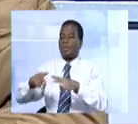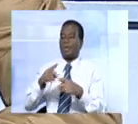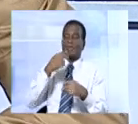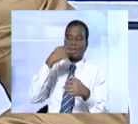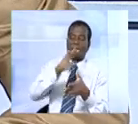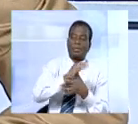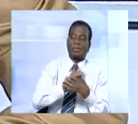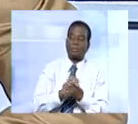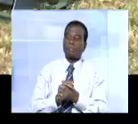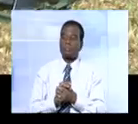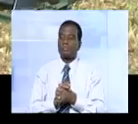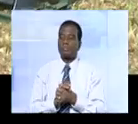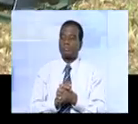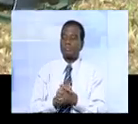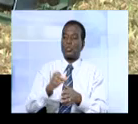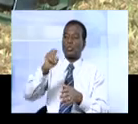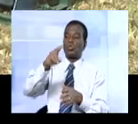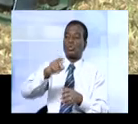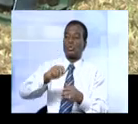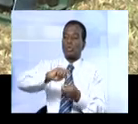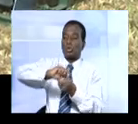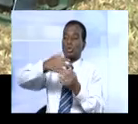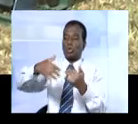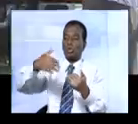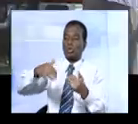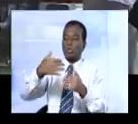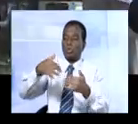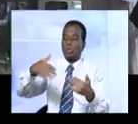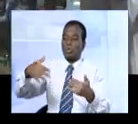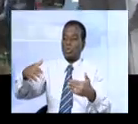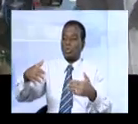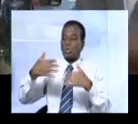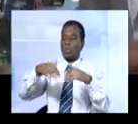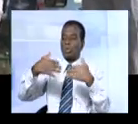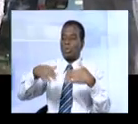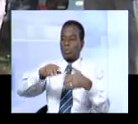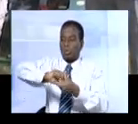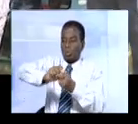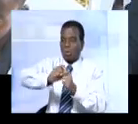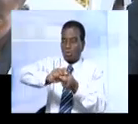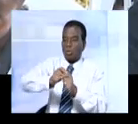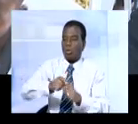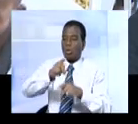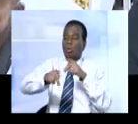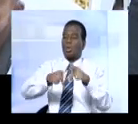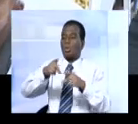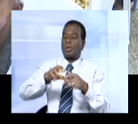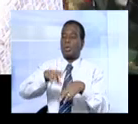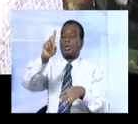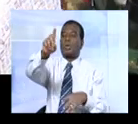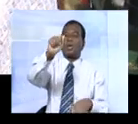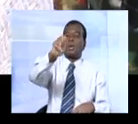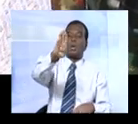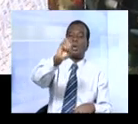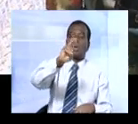en parle. 12 broyeuses, c'est le don offert par le conseil régional des Grands Ponts aux populations de Dabou, de